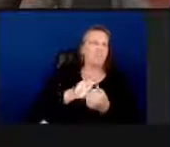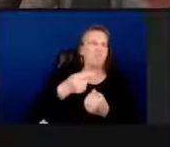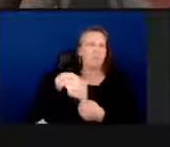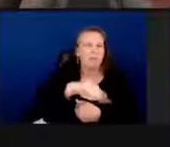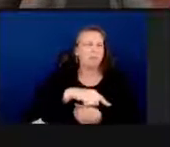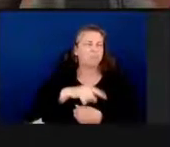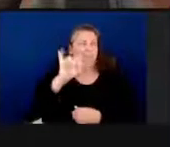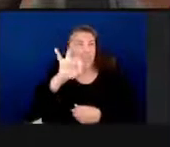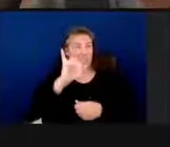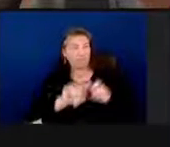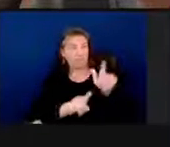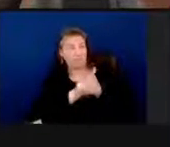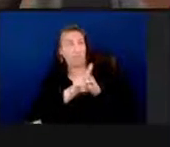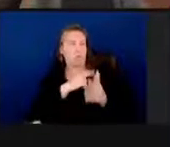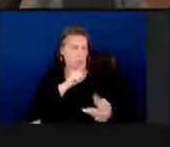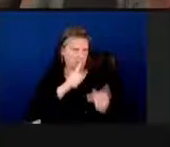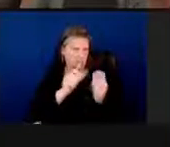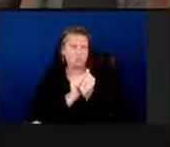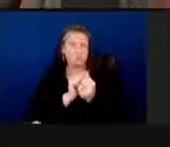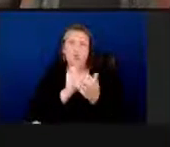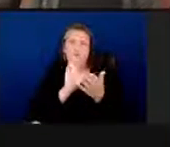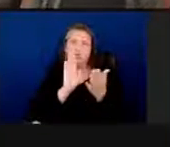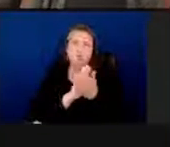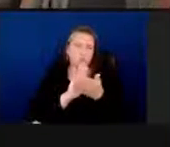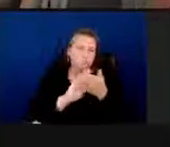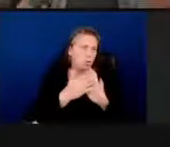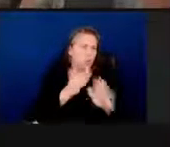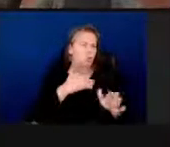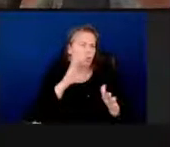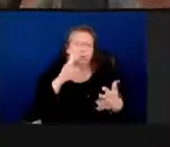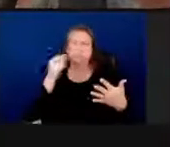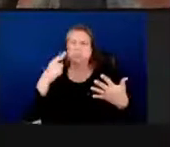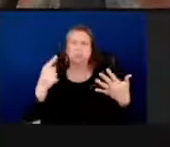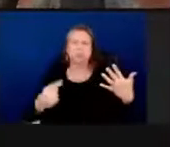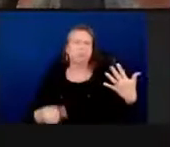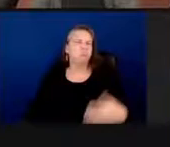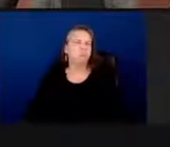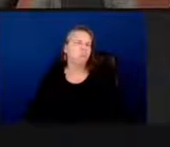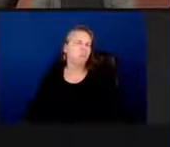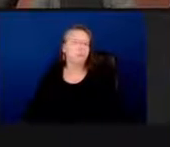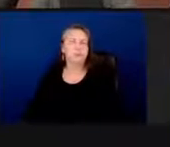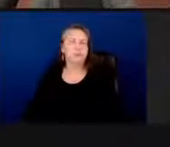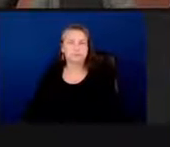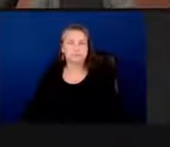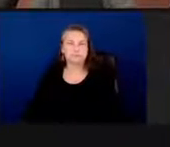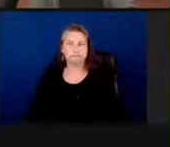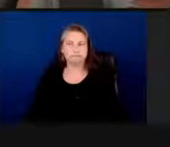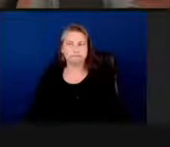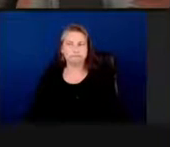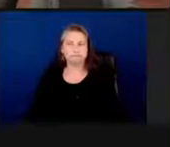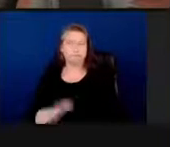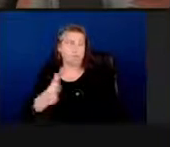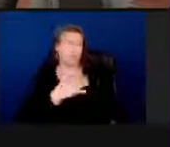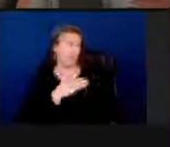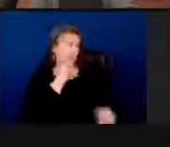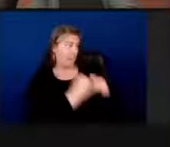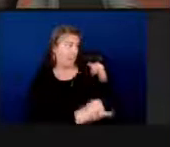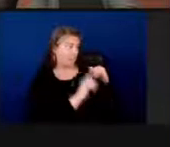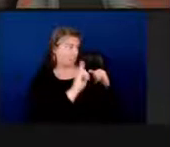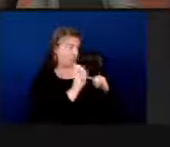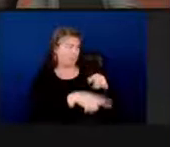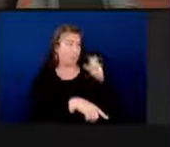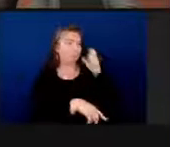معهم، سنتحدث عنهم معهم ومع المجتمع لمعرفة رأيهم. نعم وسؤالي